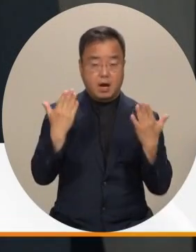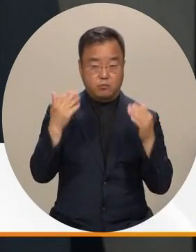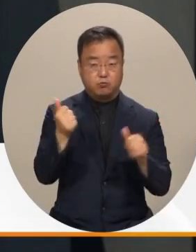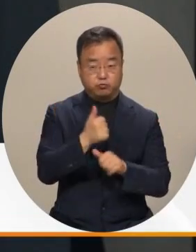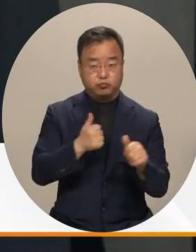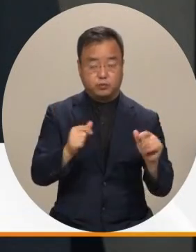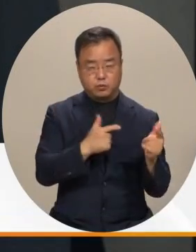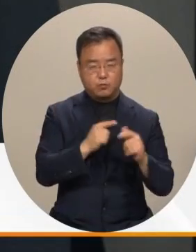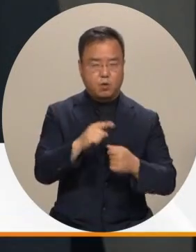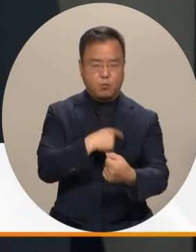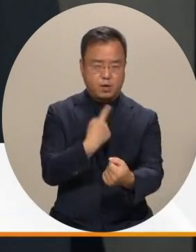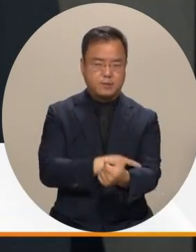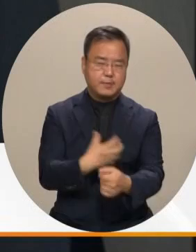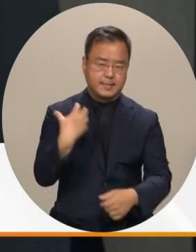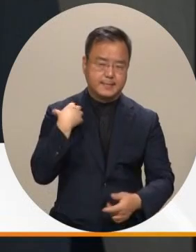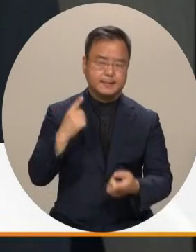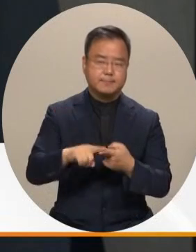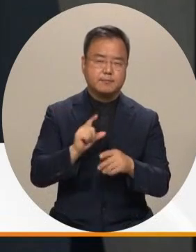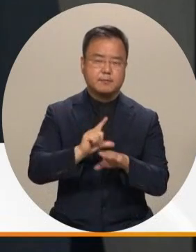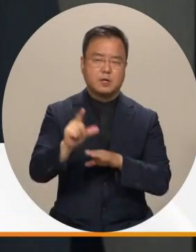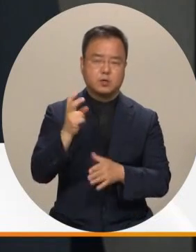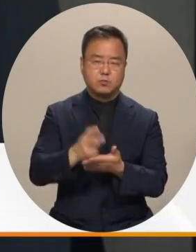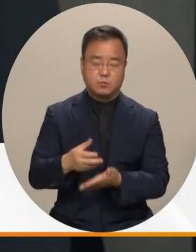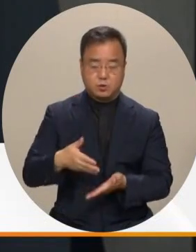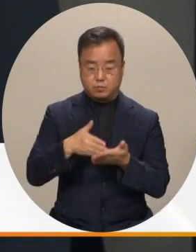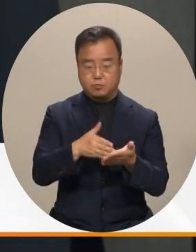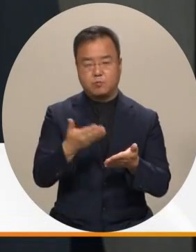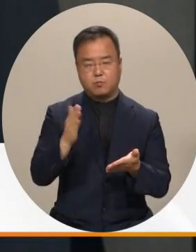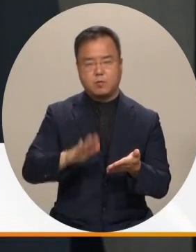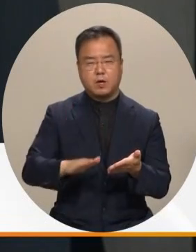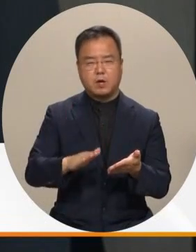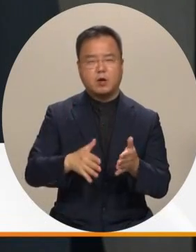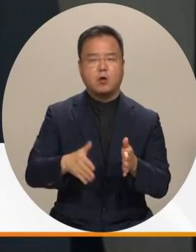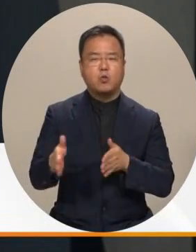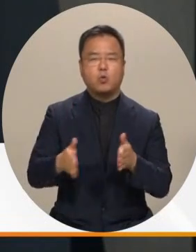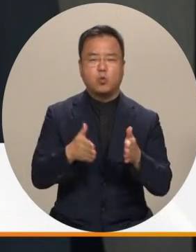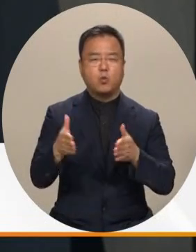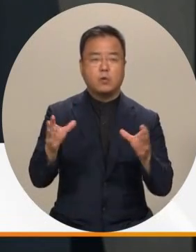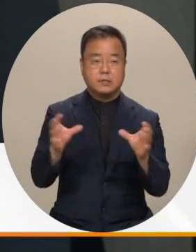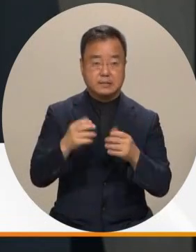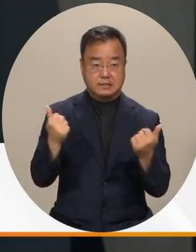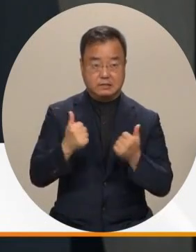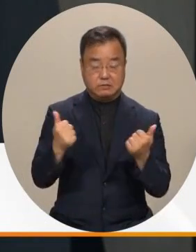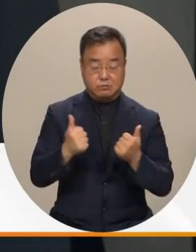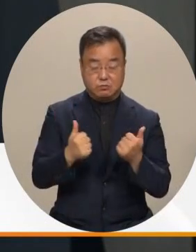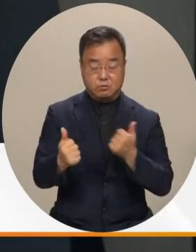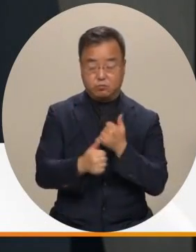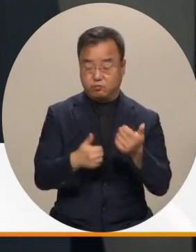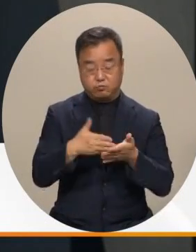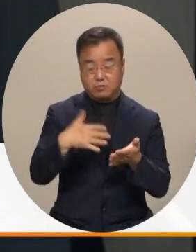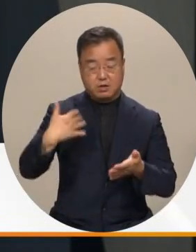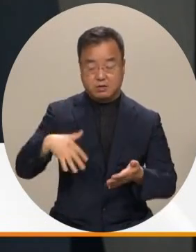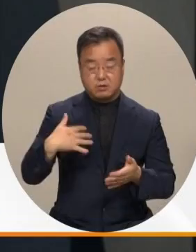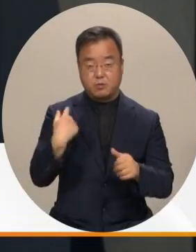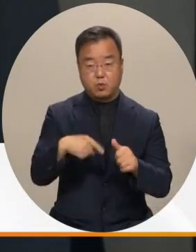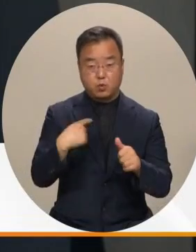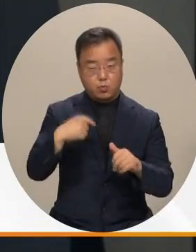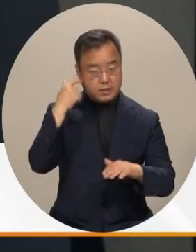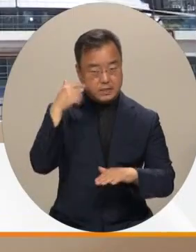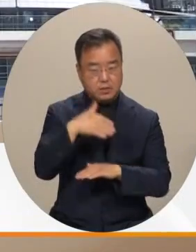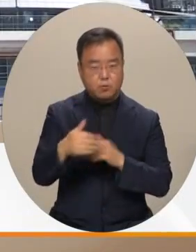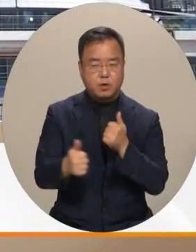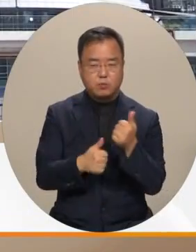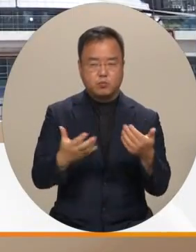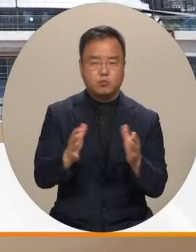만들었는데요 하지만 아직 도의회 상임 위원회의 문턱을 넘지 못하고 있습니다 도의회 교육기획 위원회는